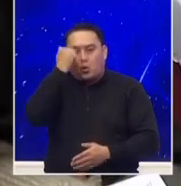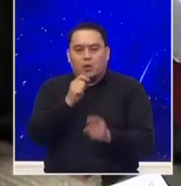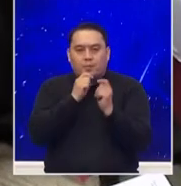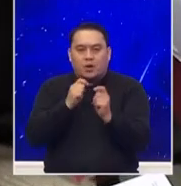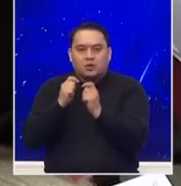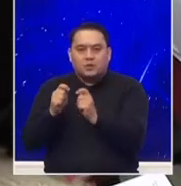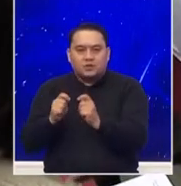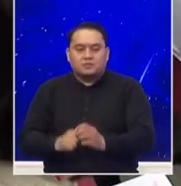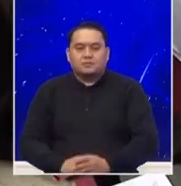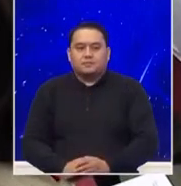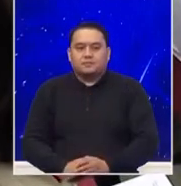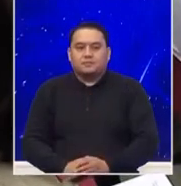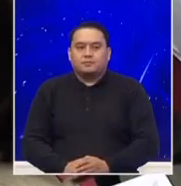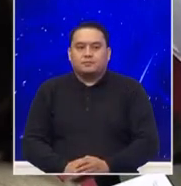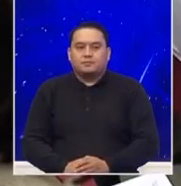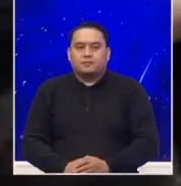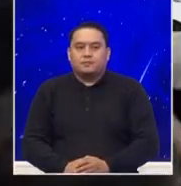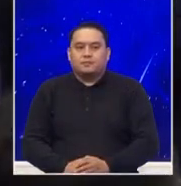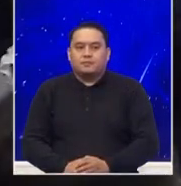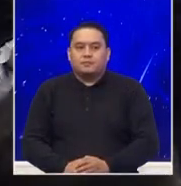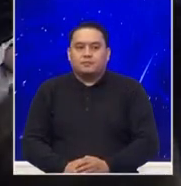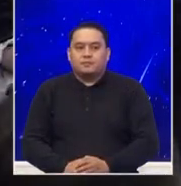вручил благодарственные письма.